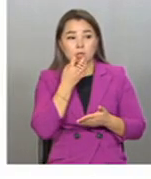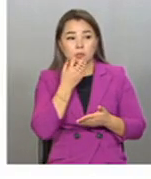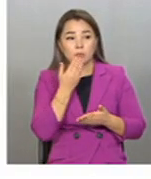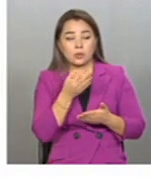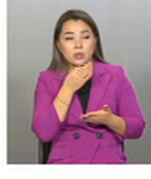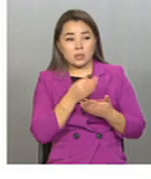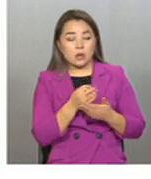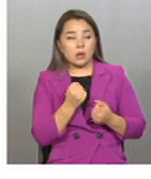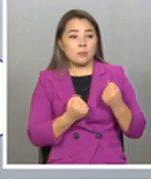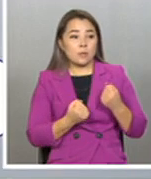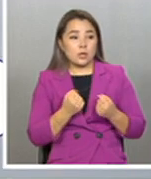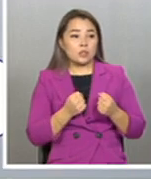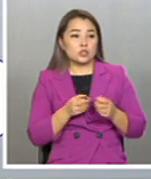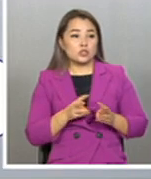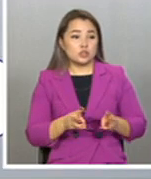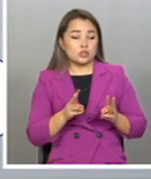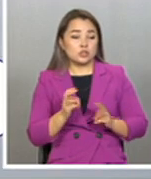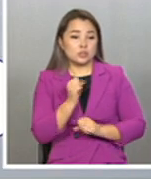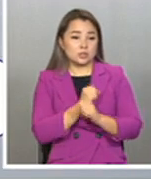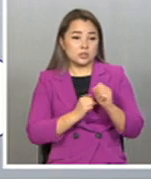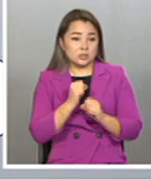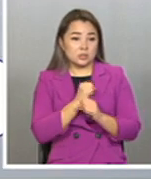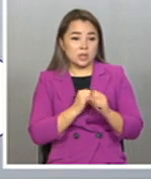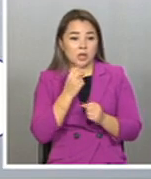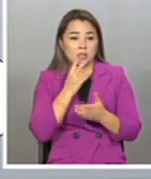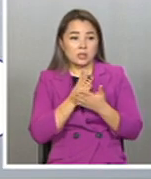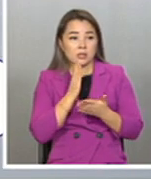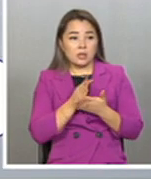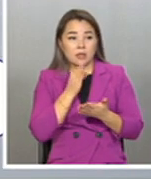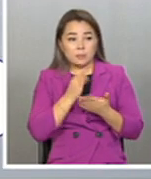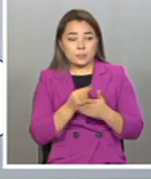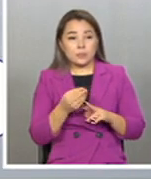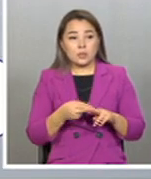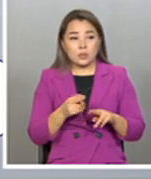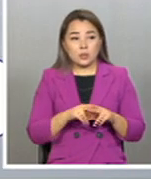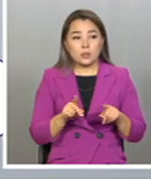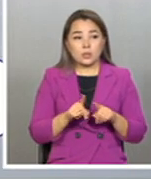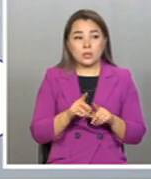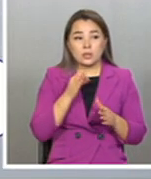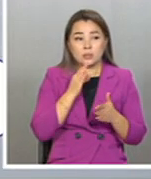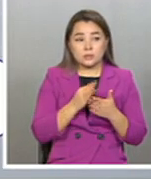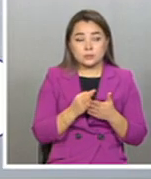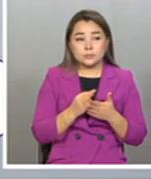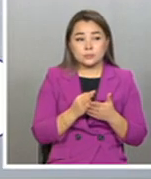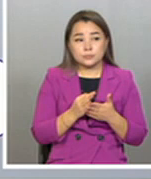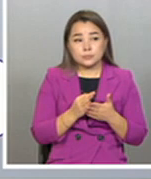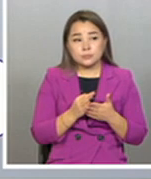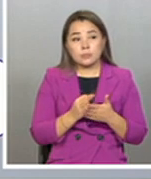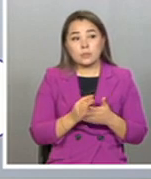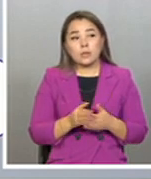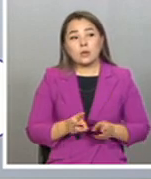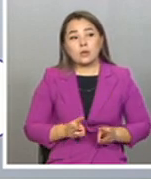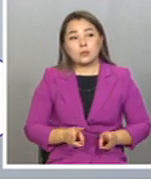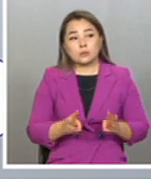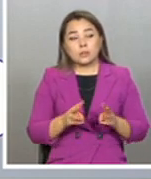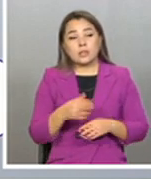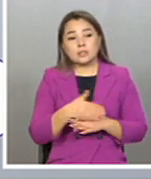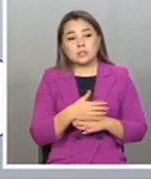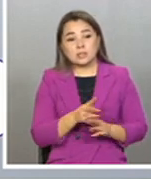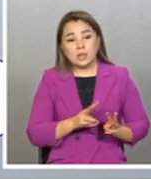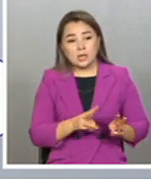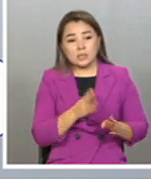машинаны қозғалысқа келтіреді. Демек, бұл жерде өздеріңіз көріп тұрғандарыңыздай, яғни отын сыртта жанады. Демек,